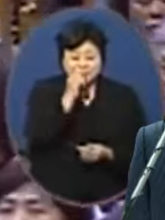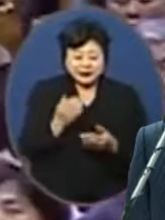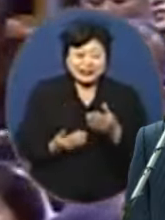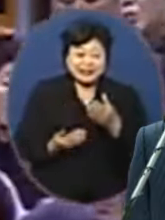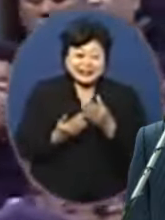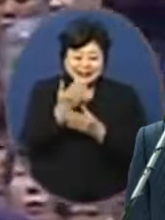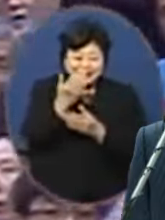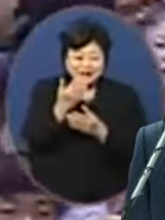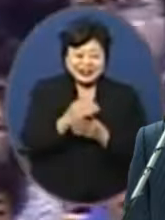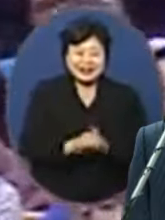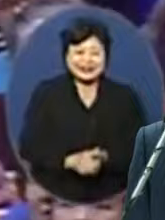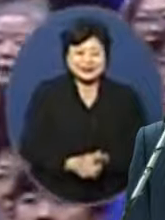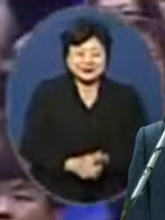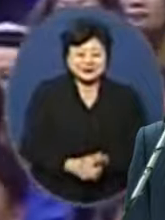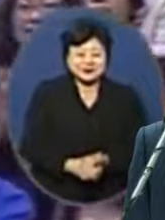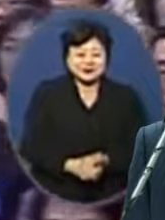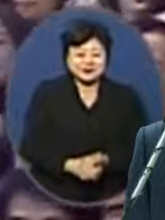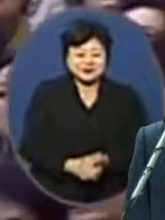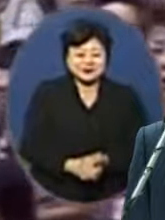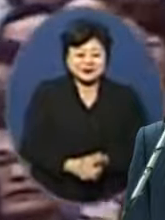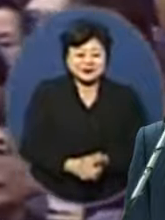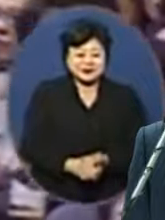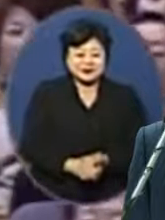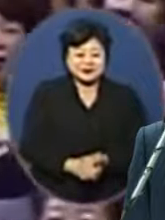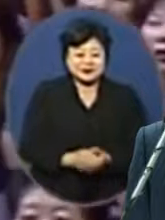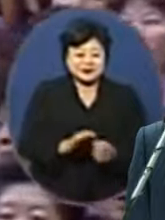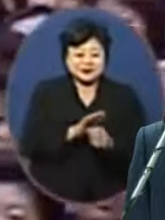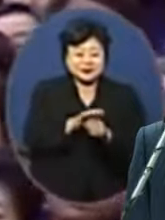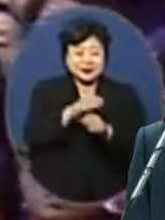일어납니다 좋은 일이 일어납니다